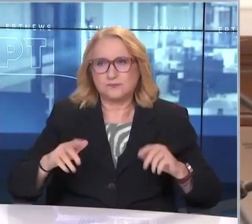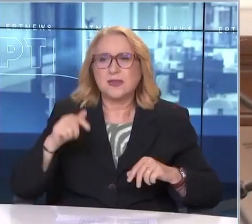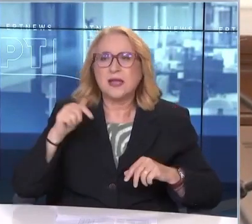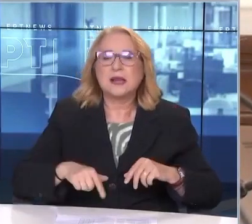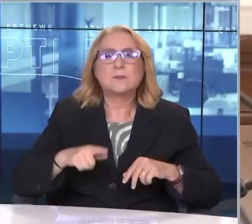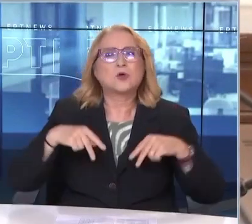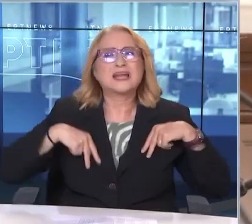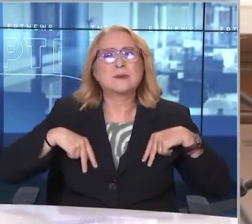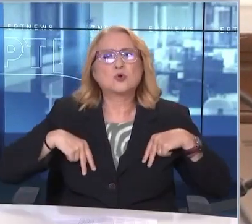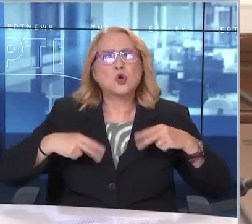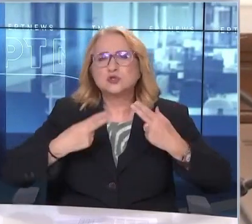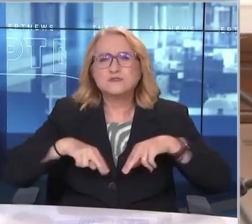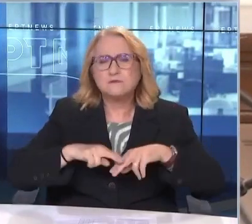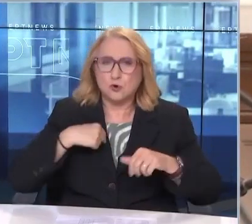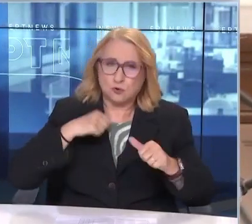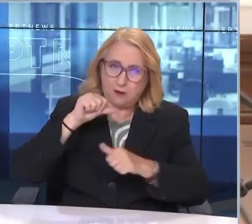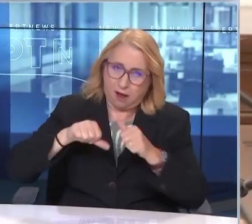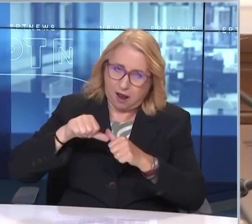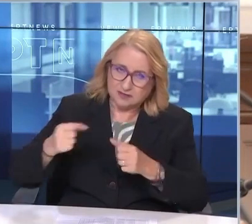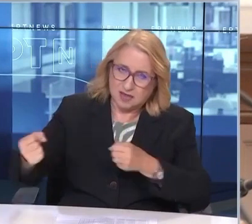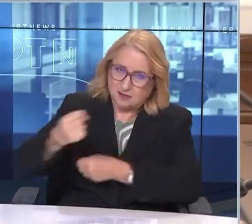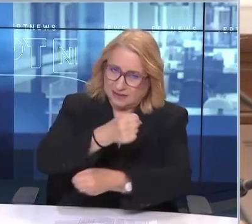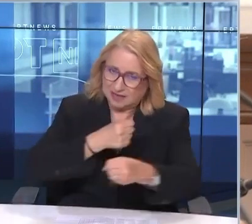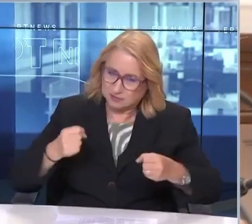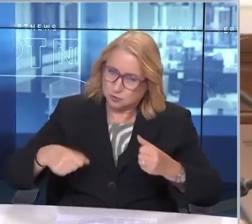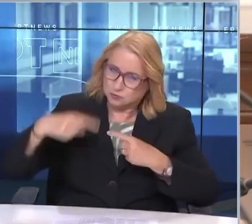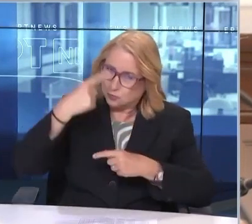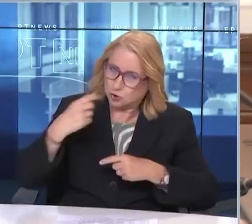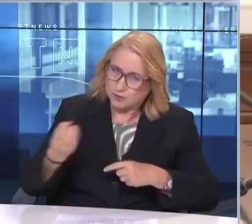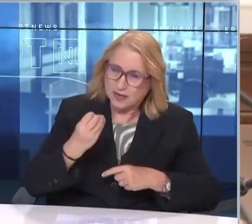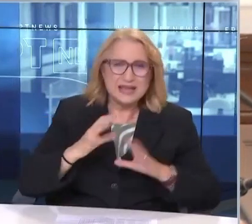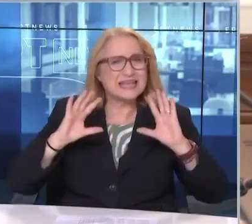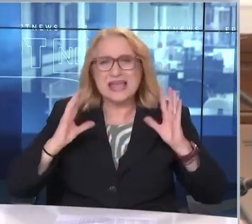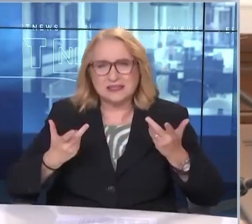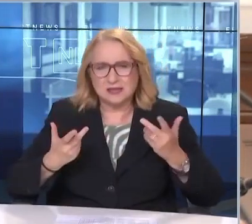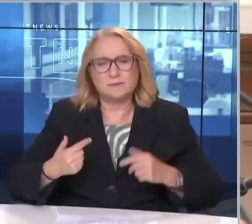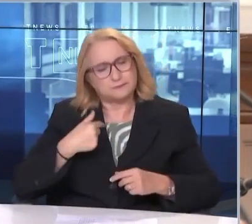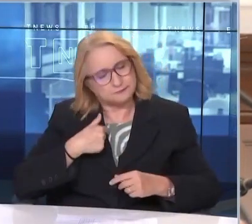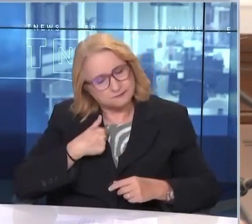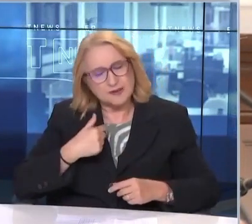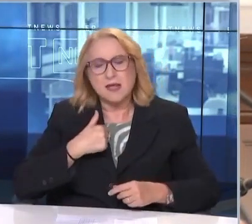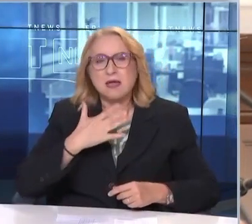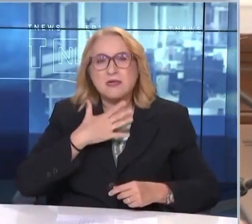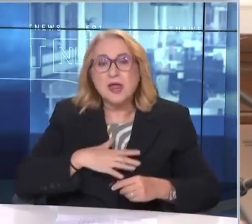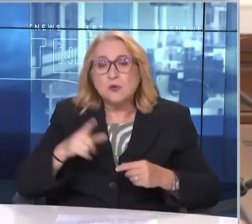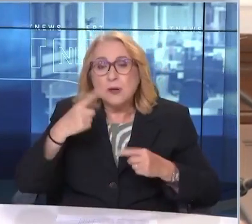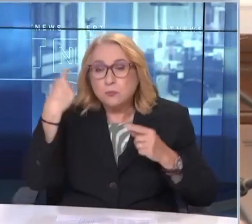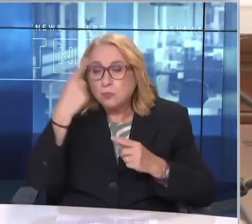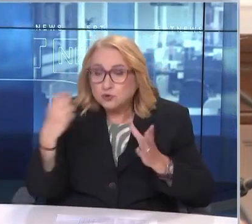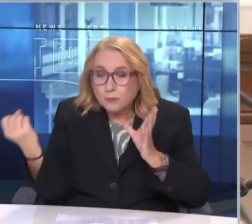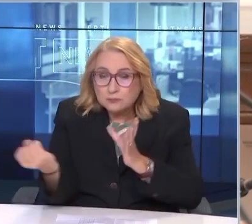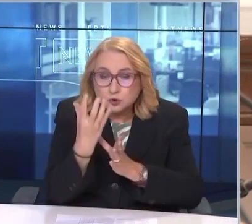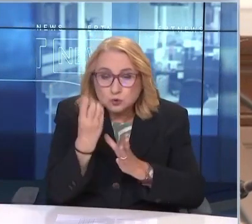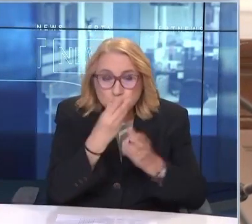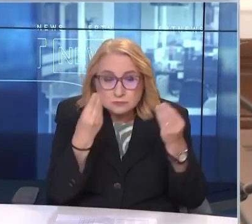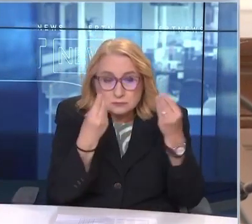τις ανάγκες. Η εναλλαγή προσώπων δεν σημαίνει τίποτα άλλο παρά την προσπάθειά μας να γινόμαστε συνέχεια πιο